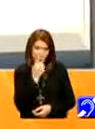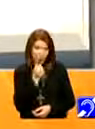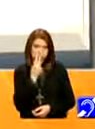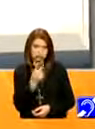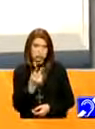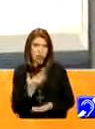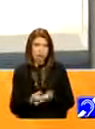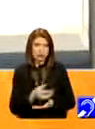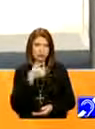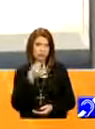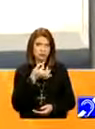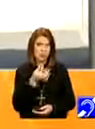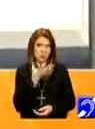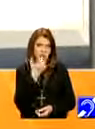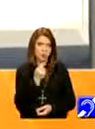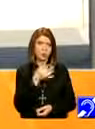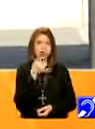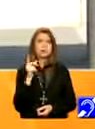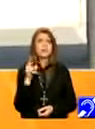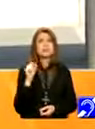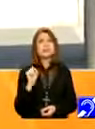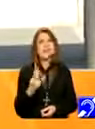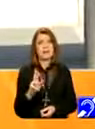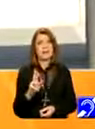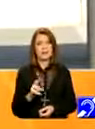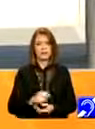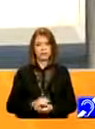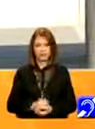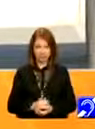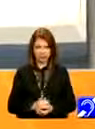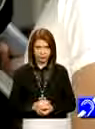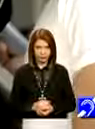de această afirmație făcută de Dacian Cioloș.